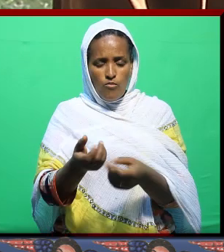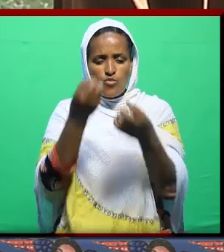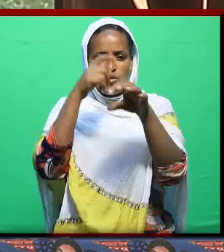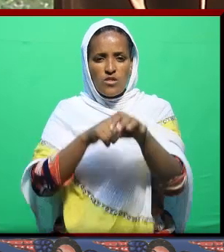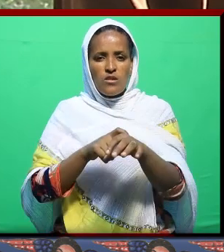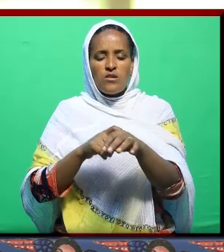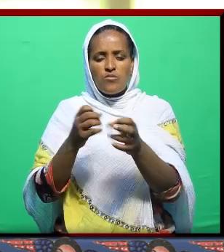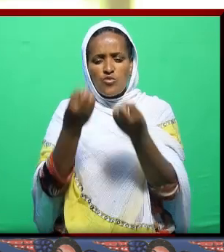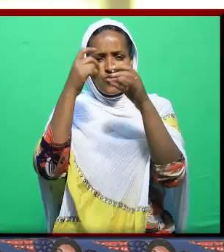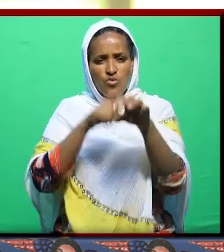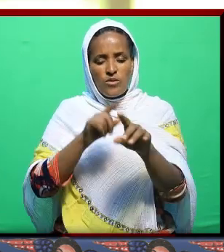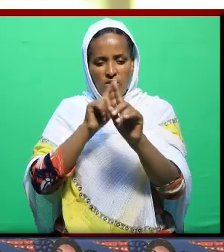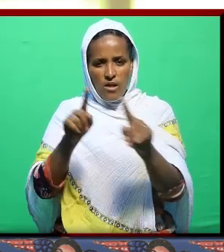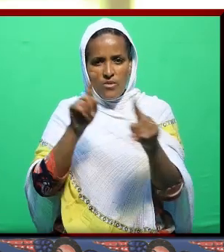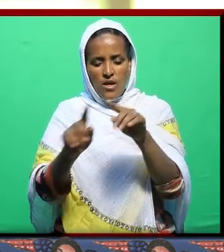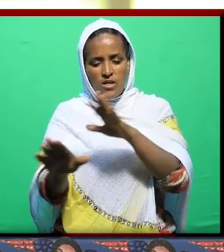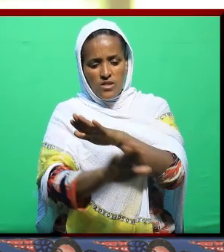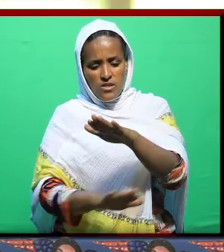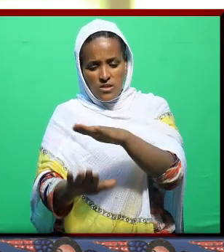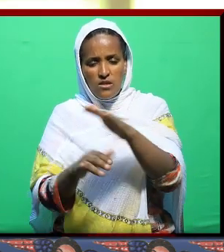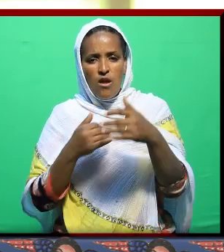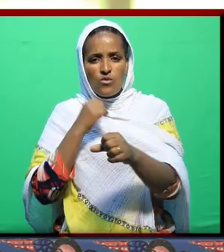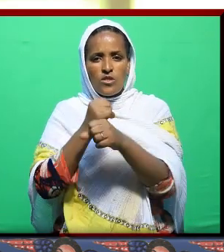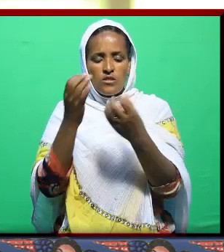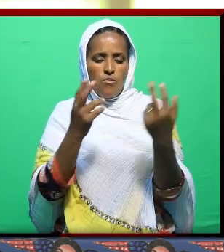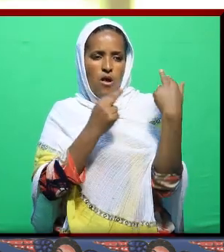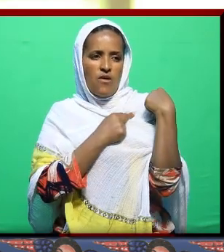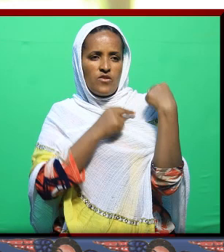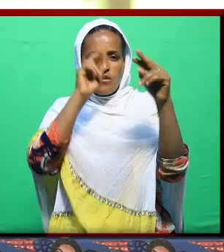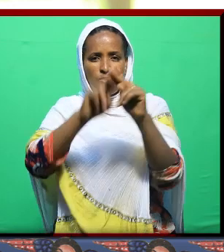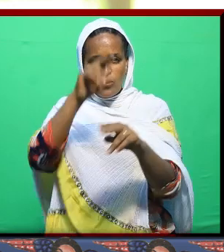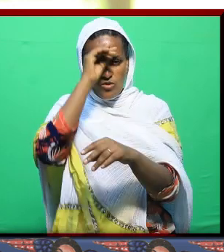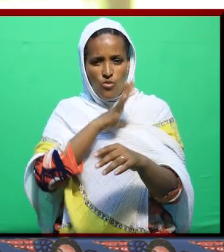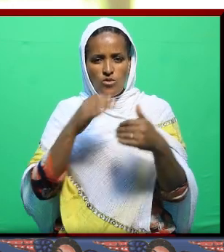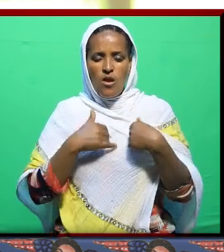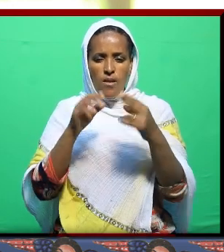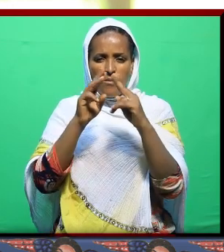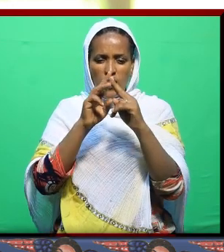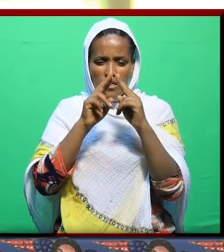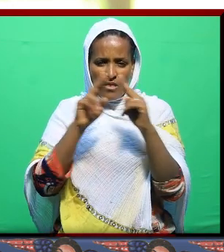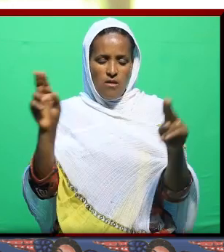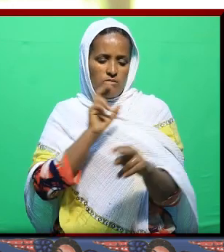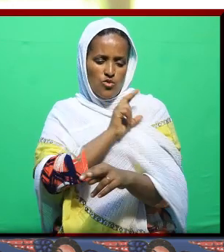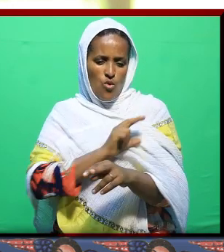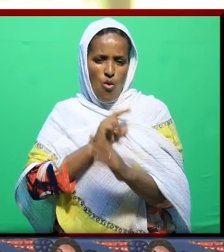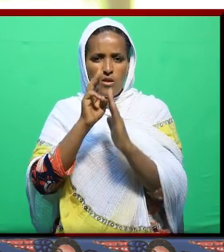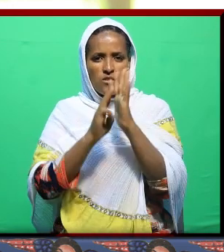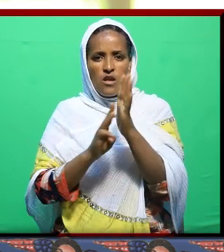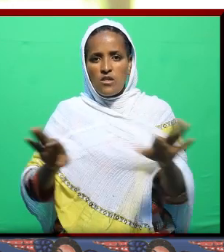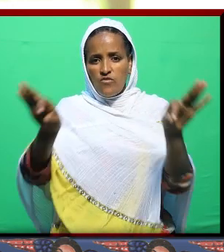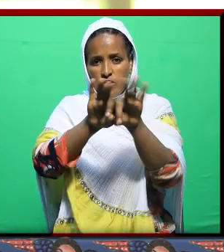ደግሞ ብዙውን ጊዜ በተለይ ከታች ያለው ሰራተኛ ሳይሆን በኃላፊነት የሚቀመጡ ሰዎች በጣም ጽሞና